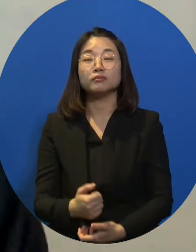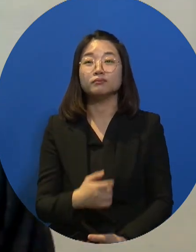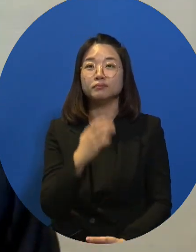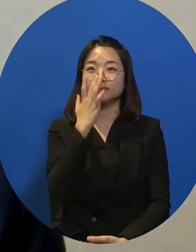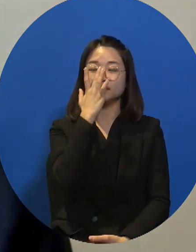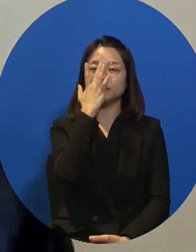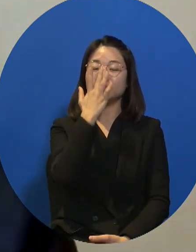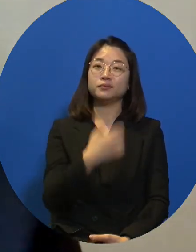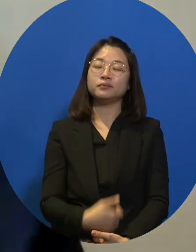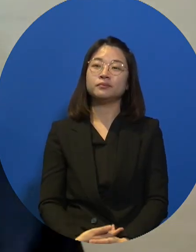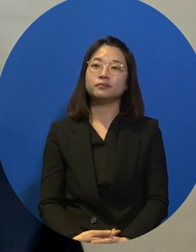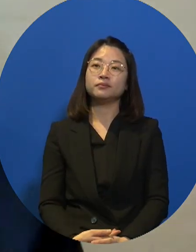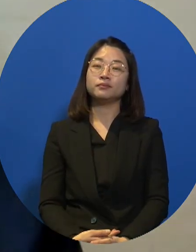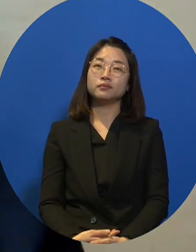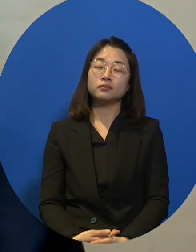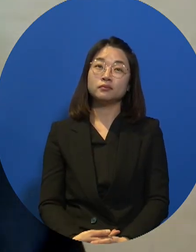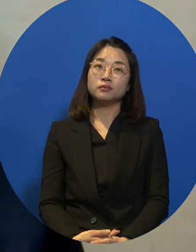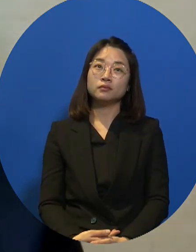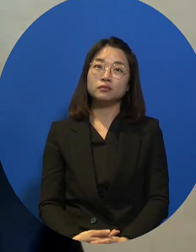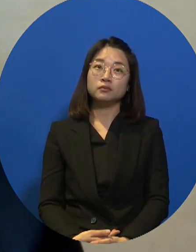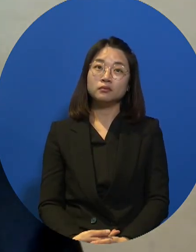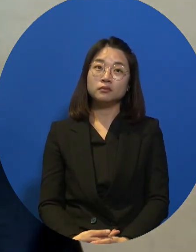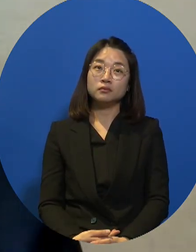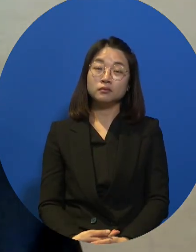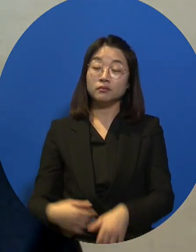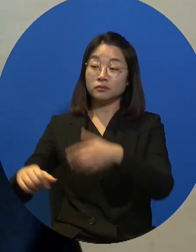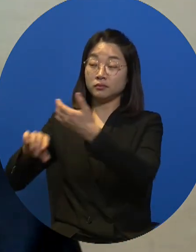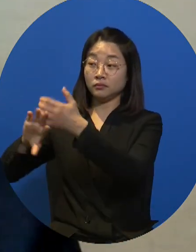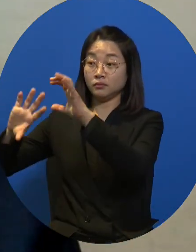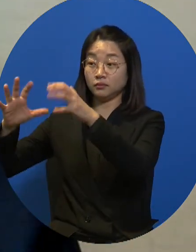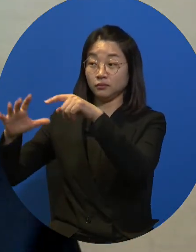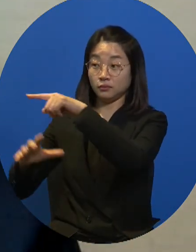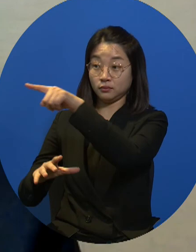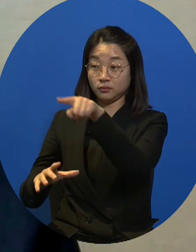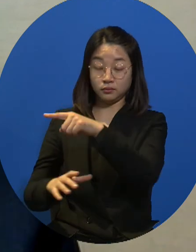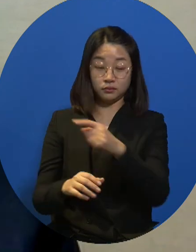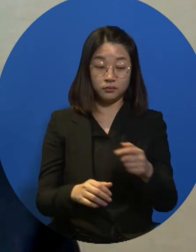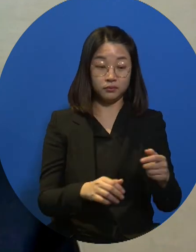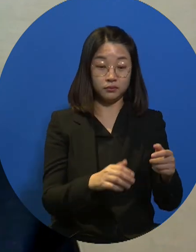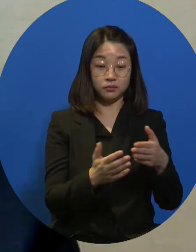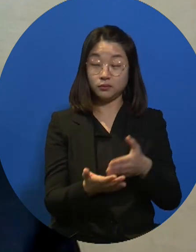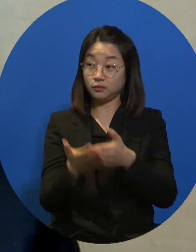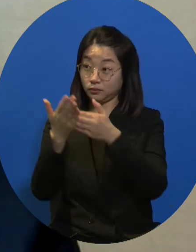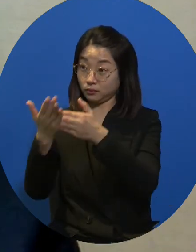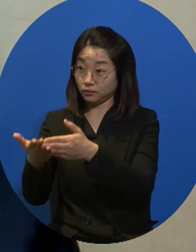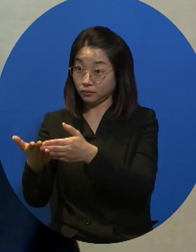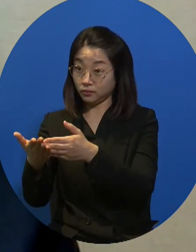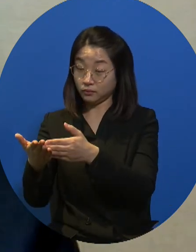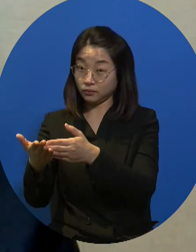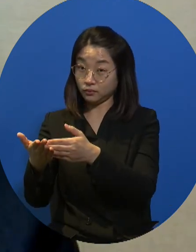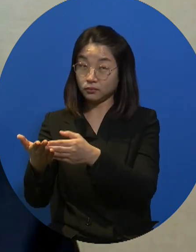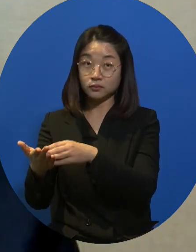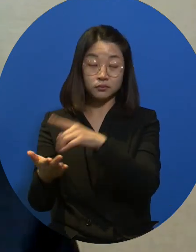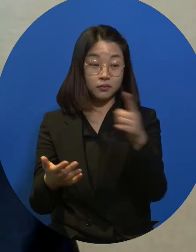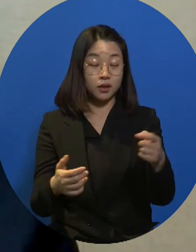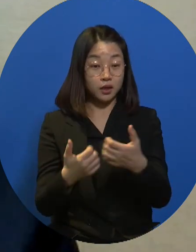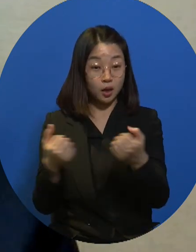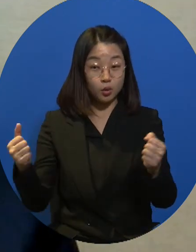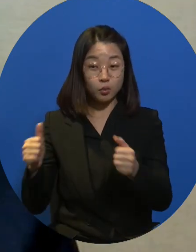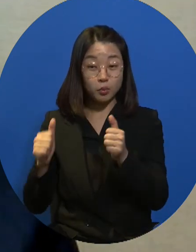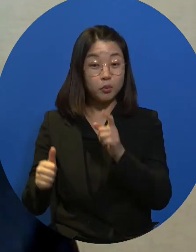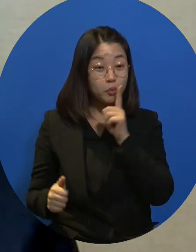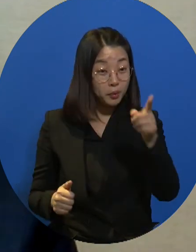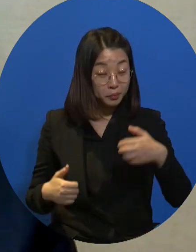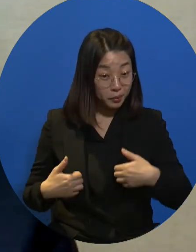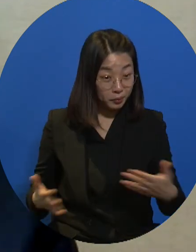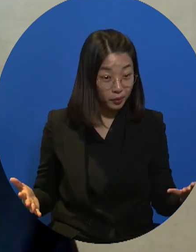국제기관의 판정 결과를 바로 재심 사유에 포함시키고 별도의 소송을 제기하지 않아도 좀